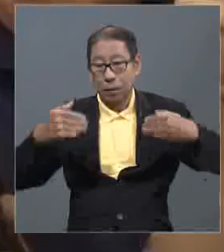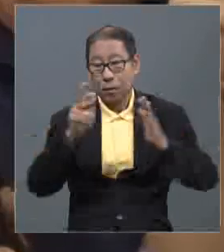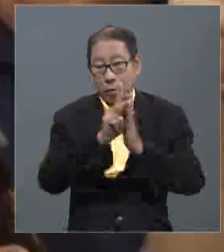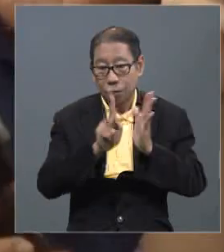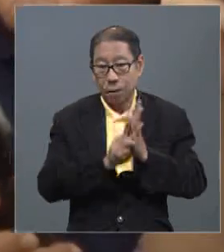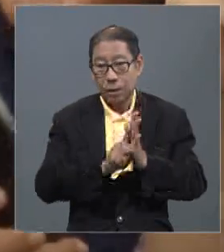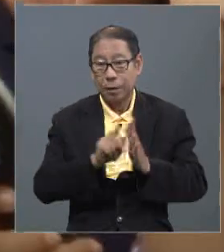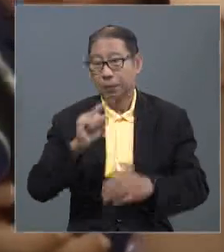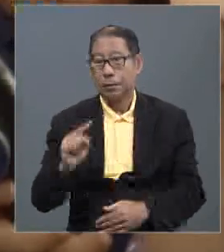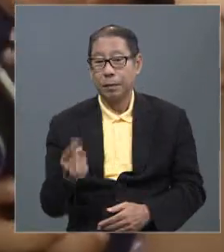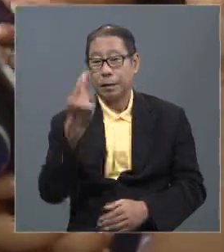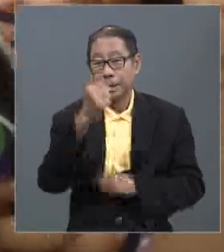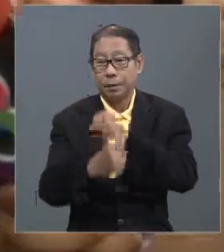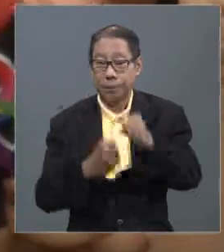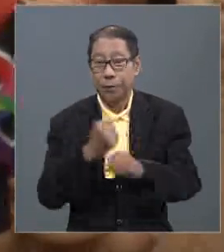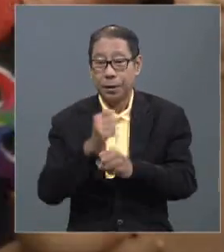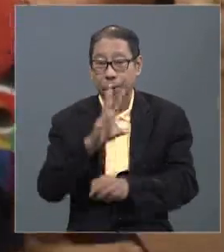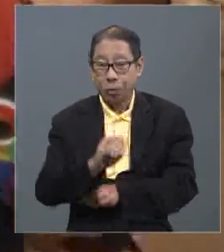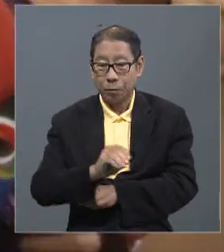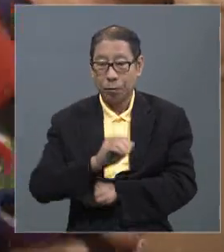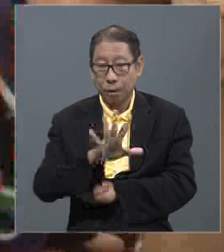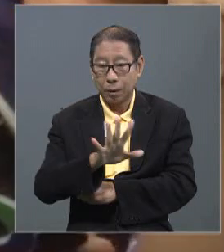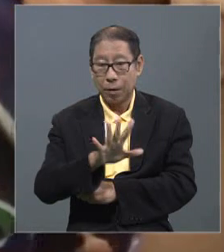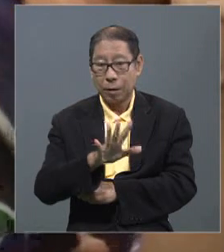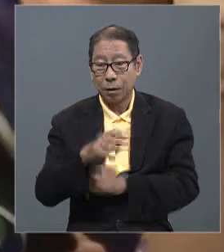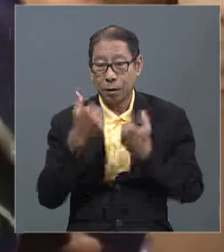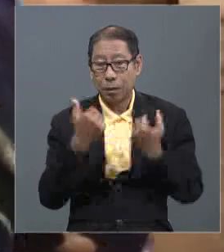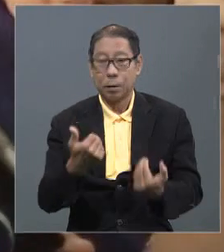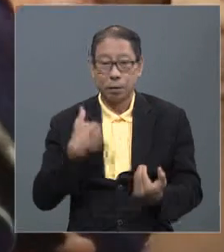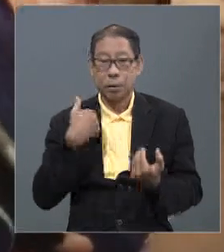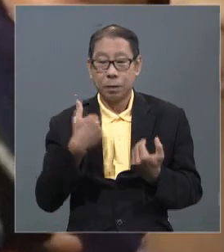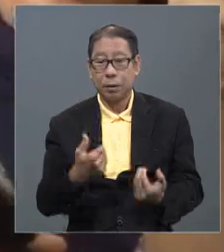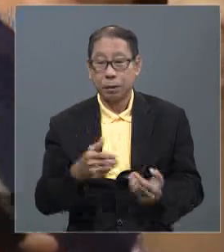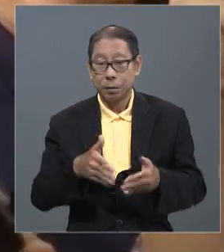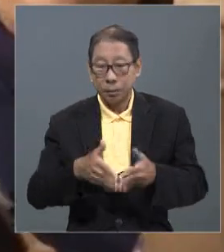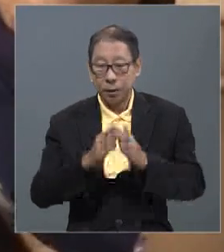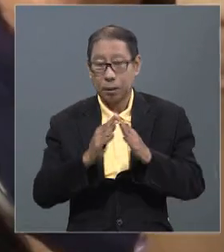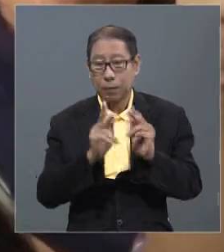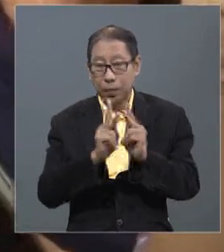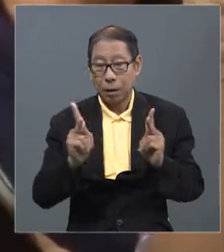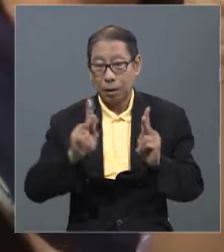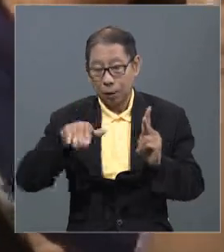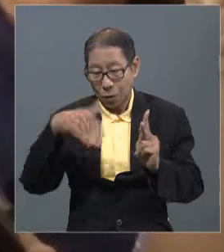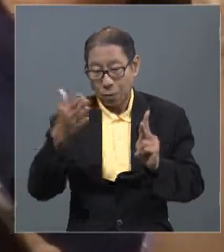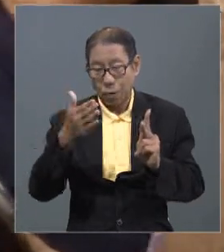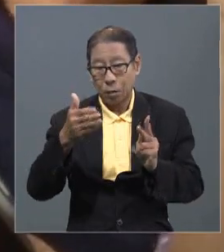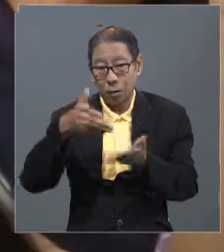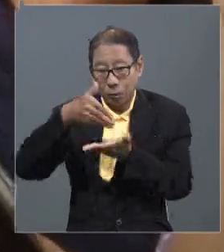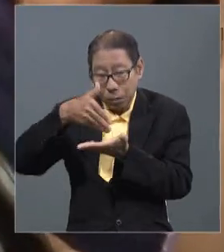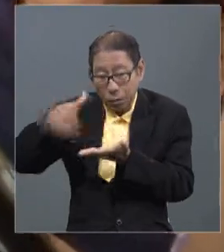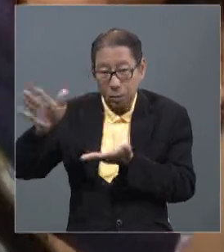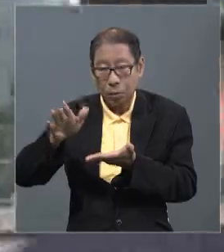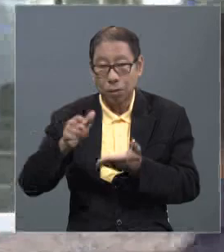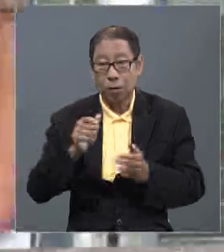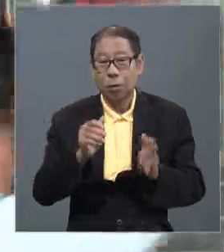หม่ก็คือฉบับปีพ.ศ. 2565หรือเปล่าที่ว่ากลายเป็นว่ามันต้องมีการตั้งกรรมการก่อนแล้วค่อยให้ออกแต่นี่กลายเป็นออกกับตั้งกรรม